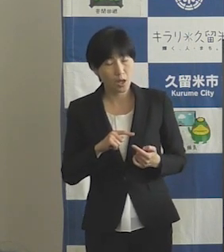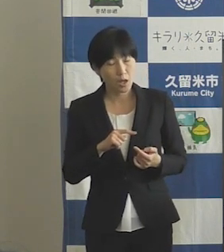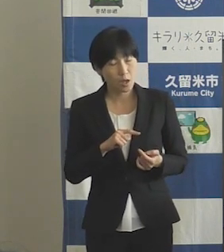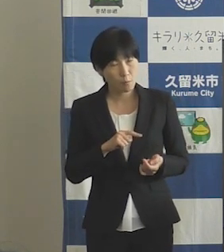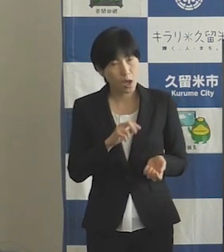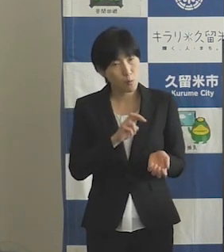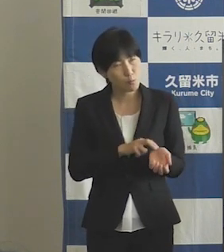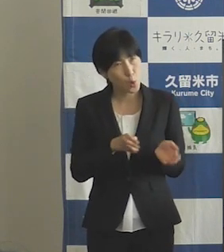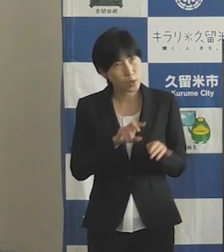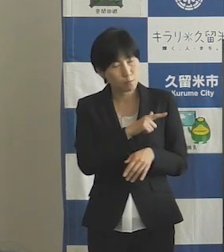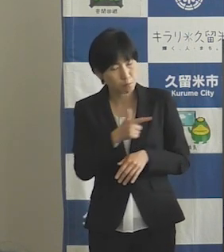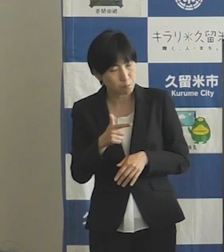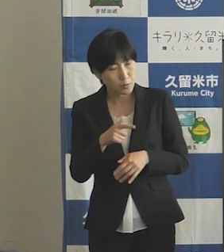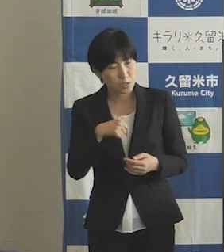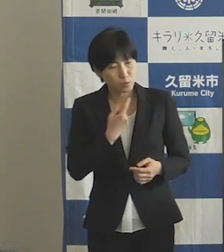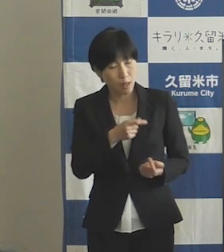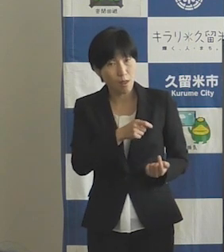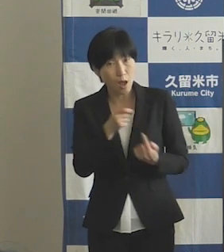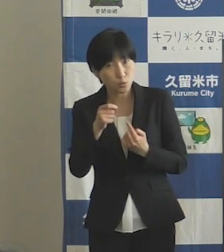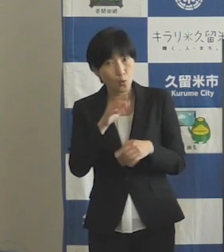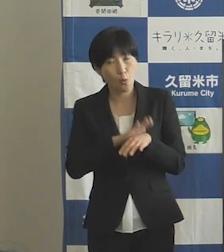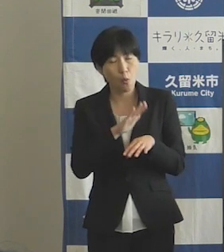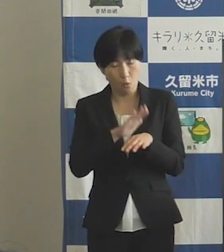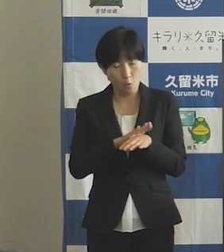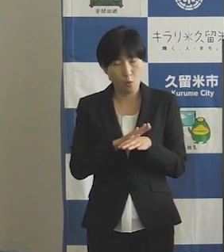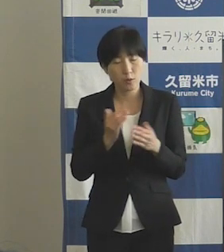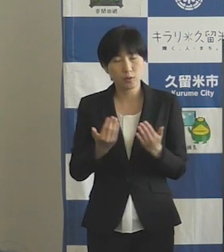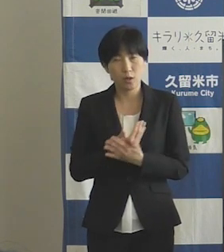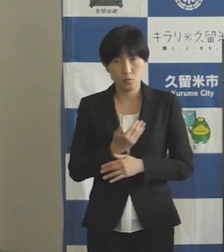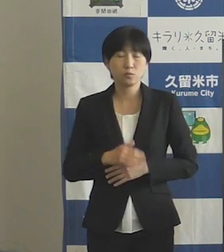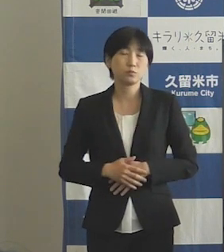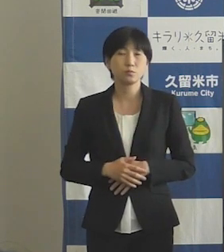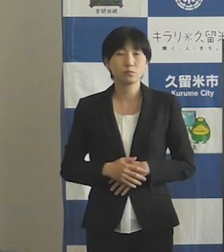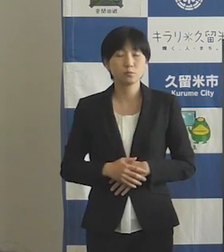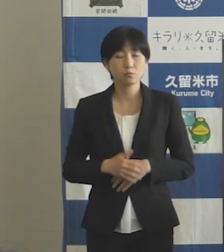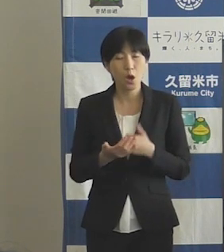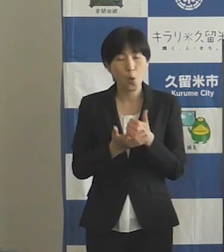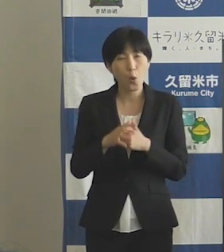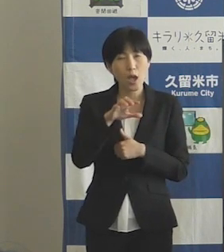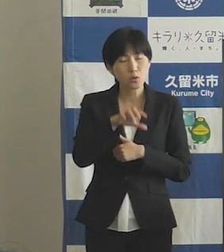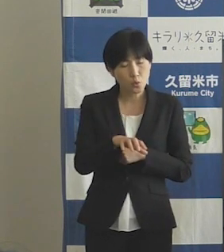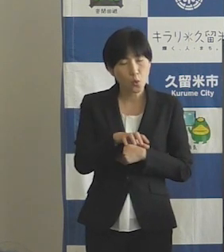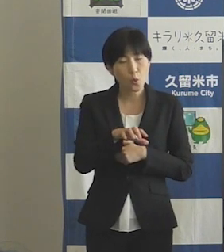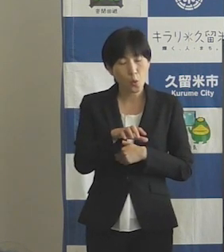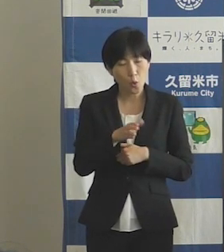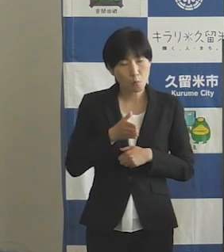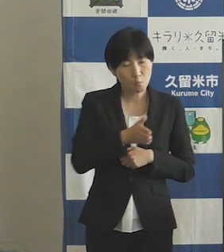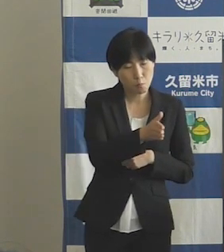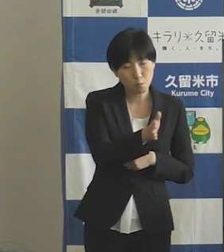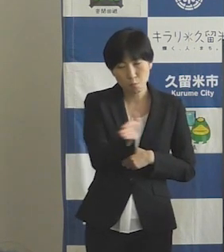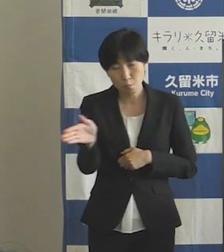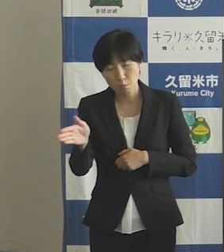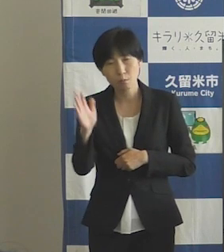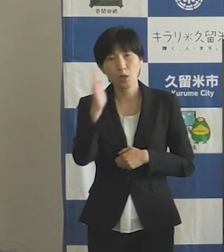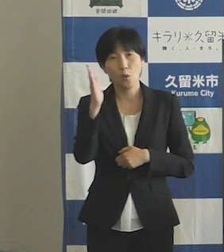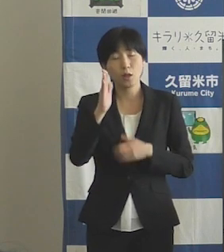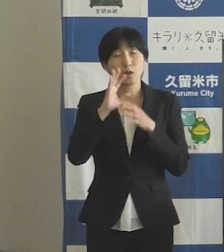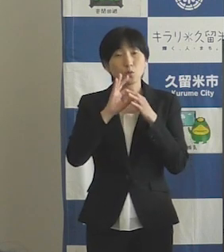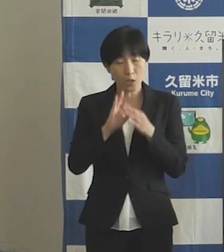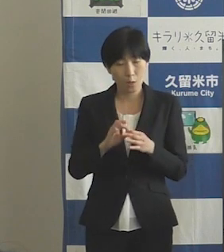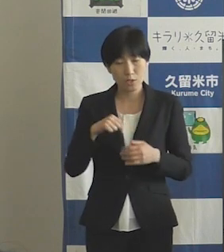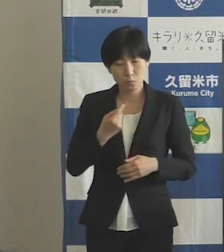療方法を選んで受診をしていただけるものであります。 保険証を返さない診療となります